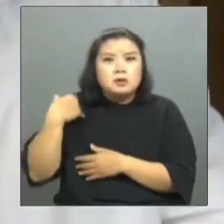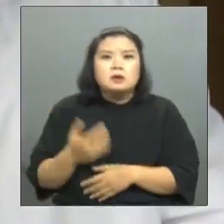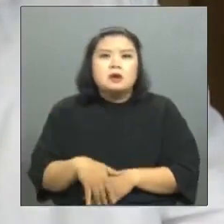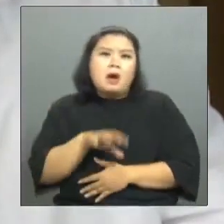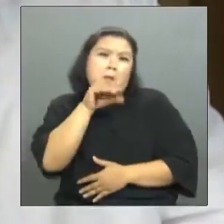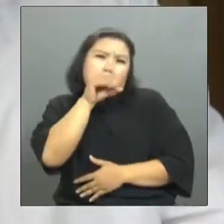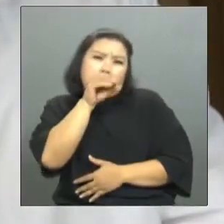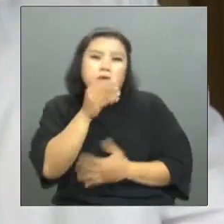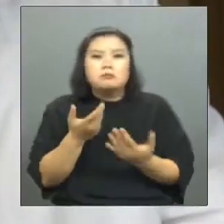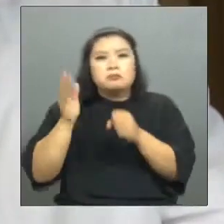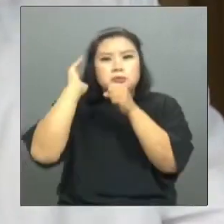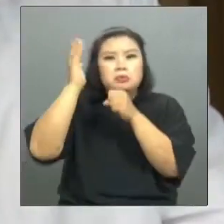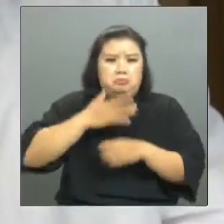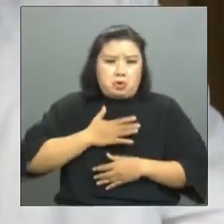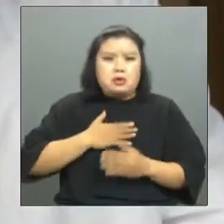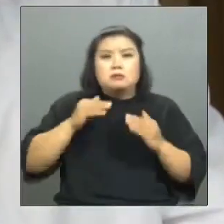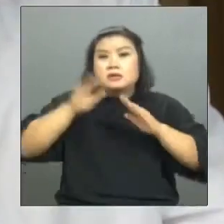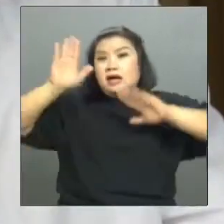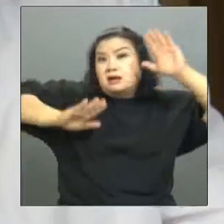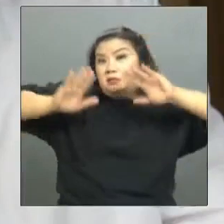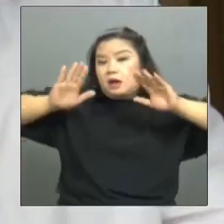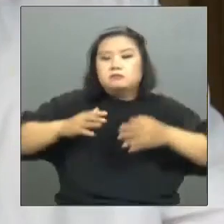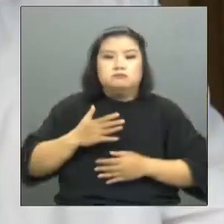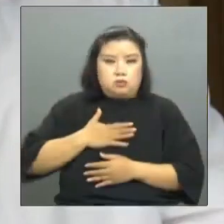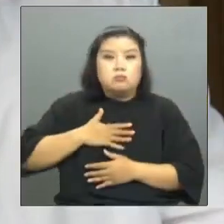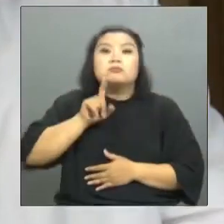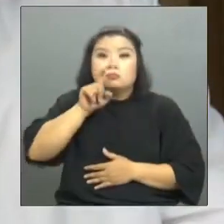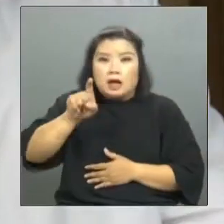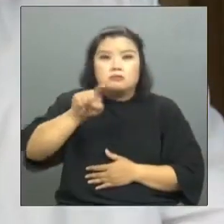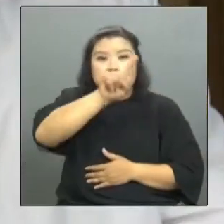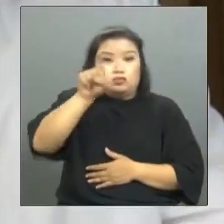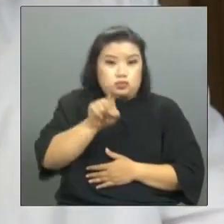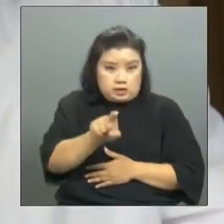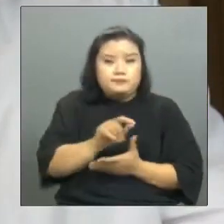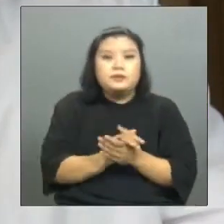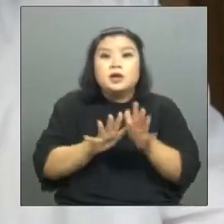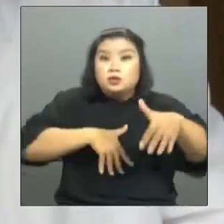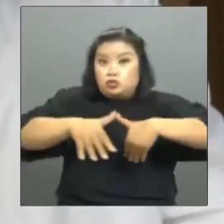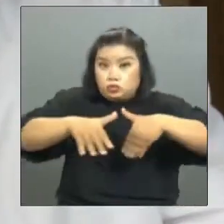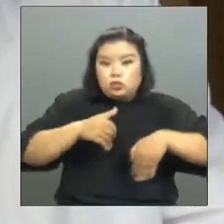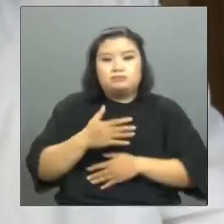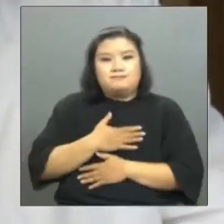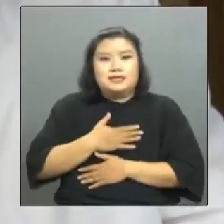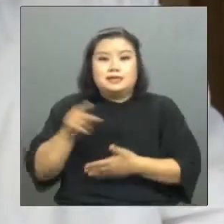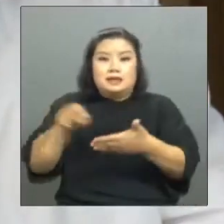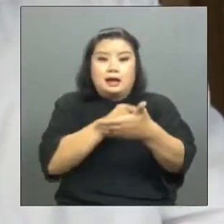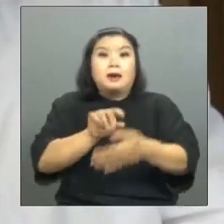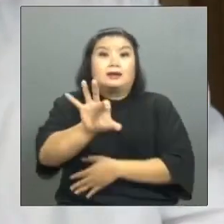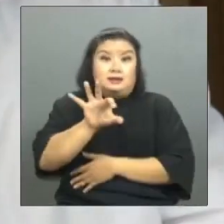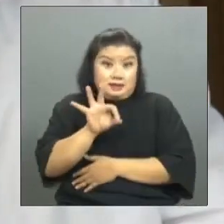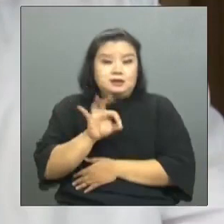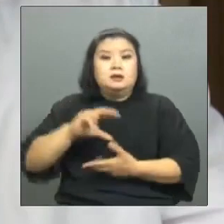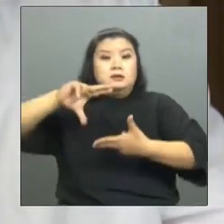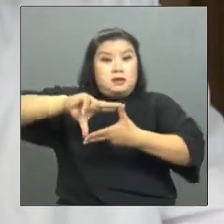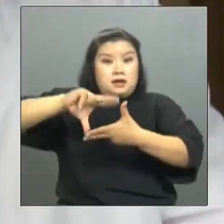าทกรรมฝ่ายประชาธิปไตยคำถามครับพี่น้องประชาชนที่เลือกพรรคพลังประชารัฐ 7.9 ล้